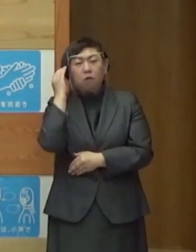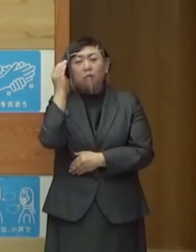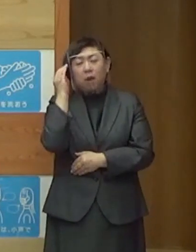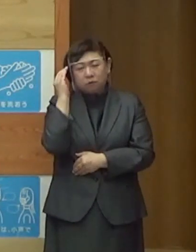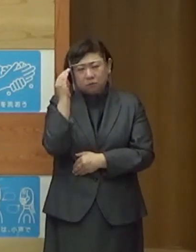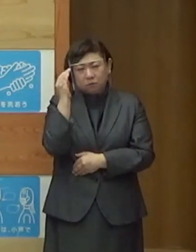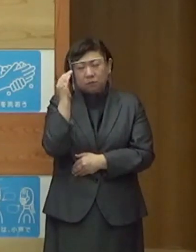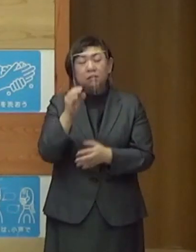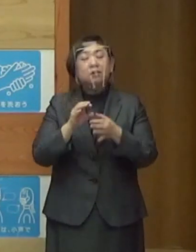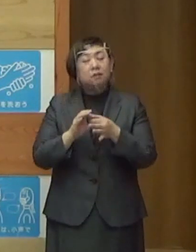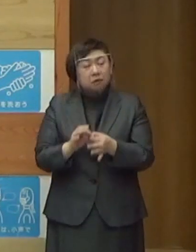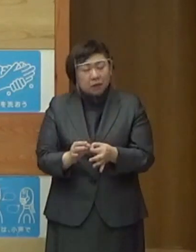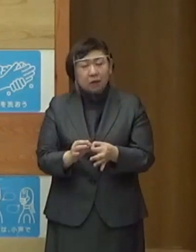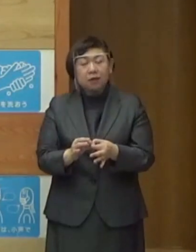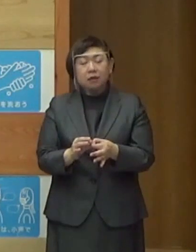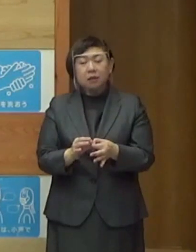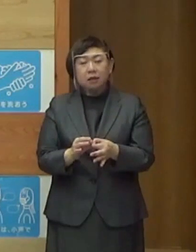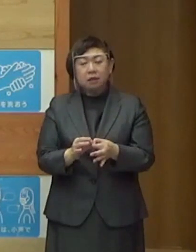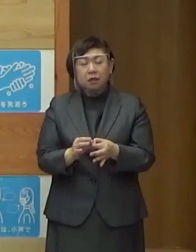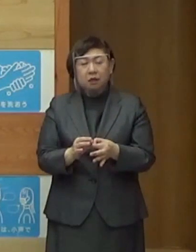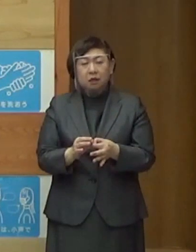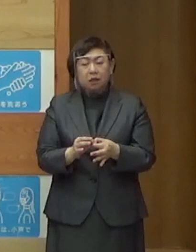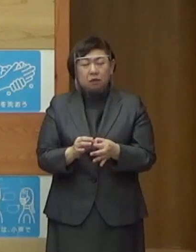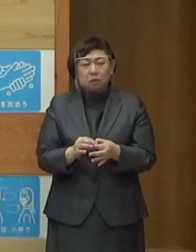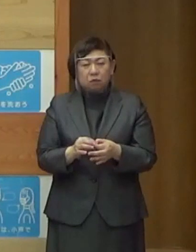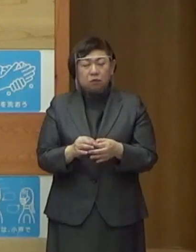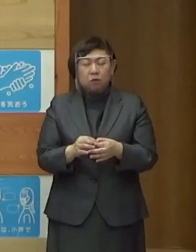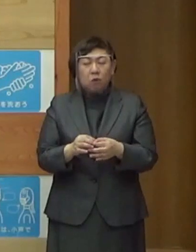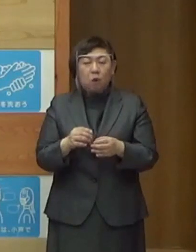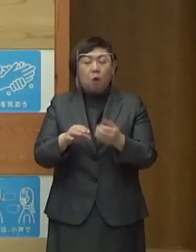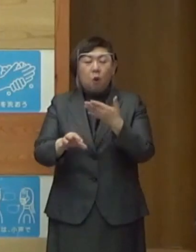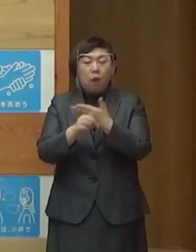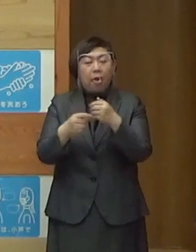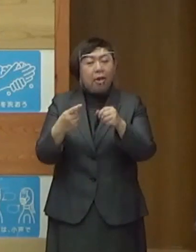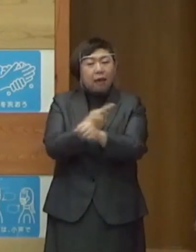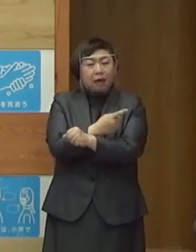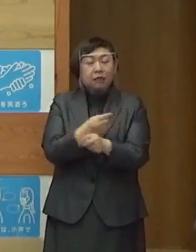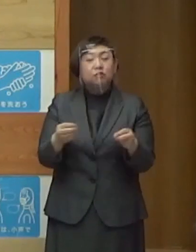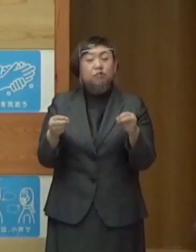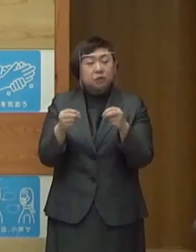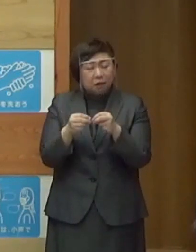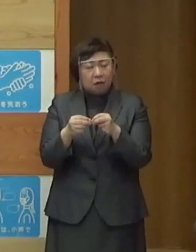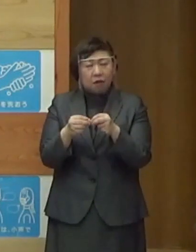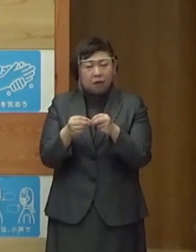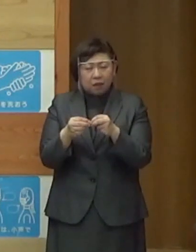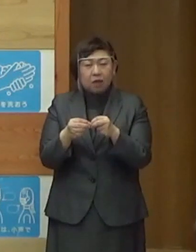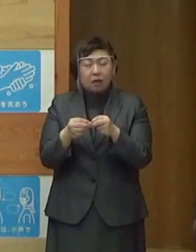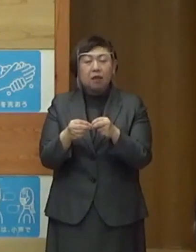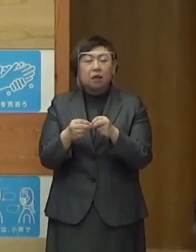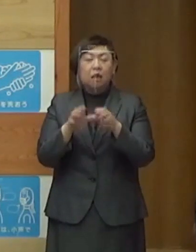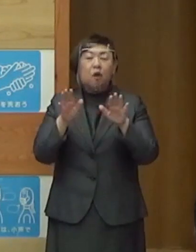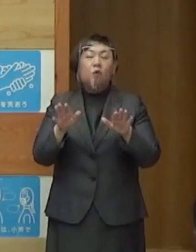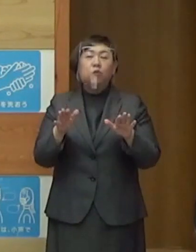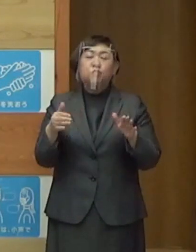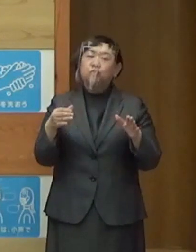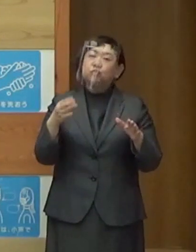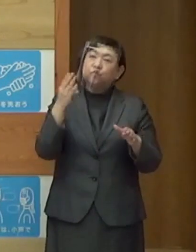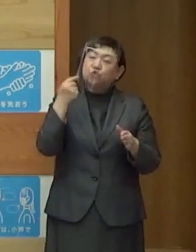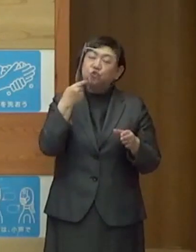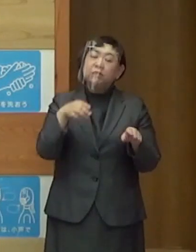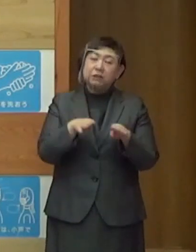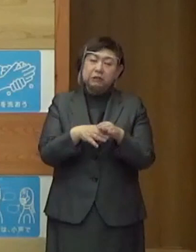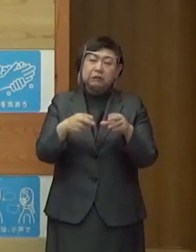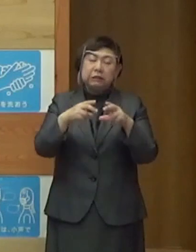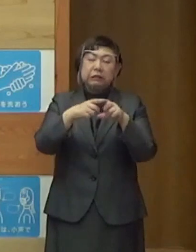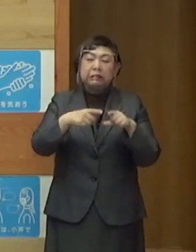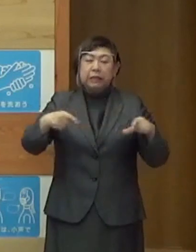ので、まあ、これはこの点についてもですね、今週末全国知事会あると思いますので、まあ、これ